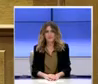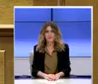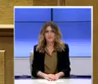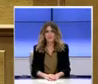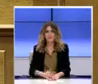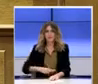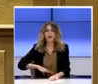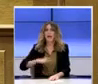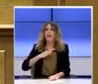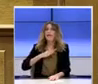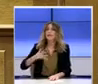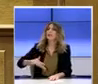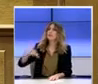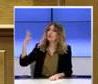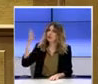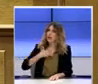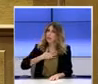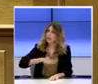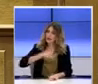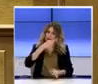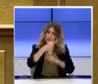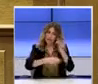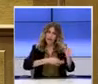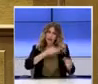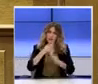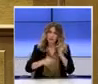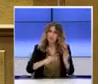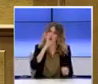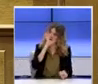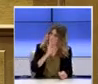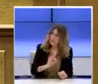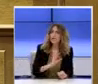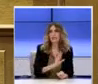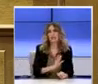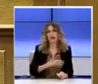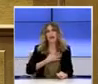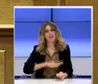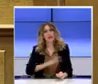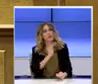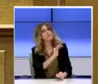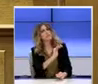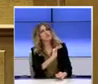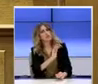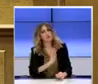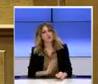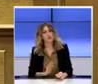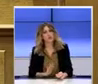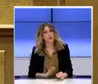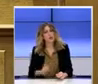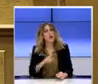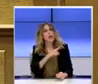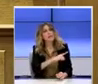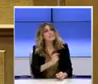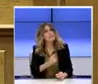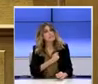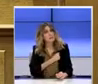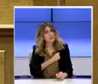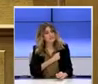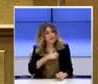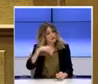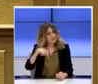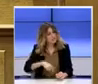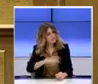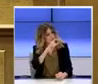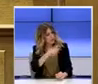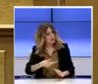Μετά από όλα αυτά που έχουν συμβεί, εσείς θεωρείτε ότι η παρουσία σας σήμερα εδώ στη Βουλή ήταν μια παρουσία ενός